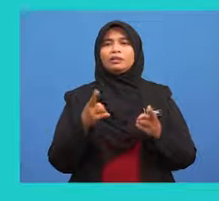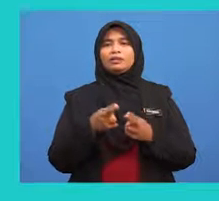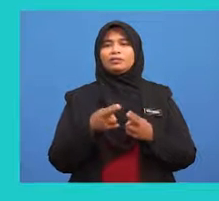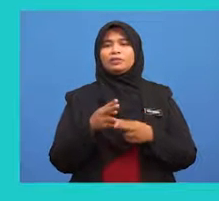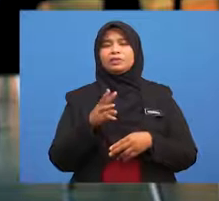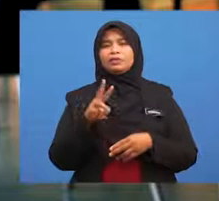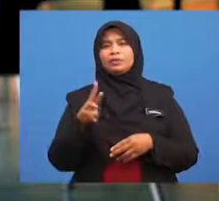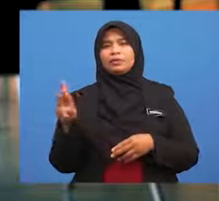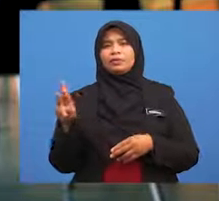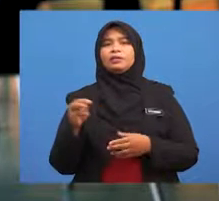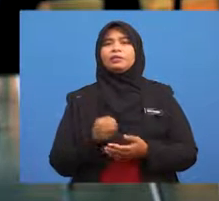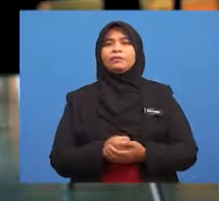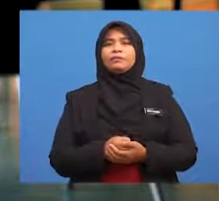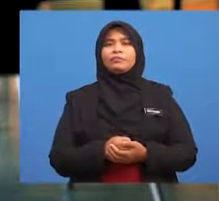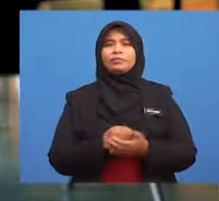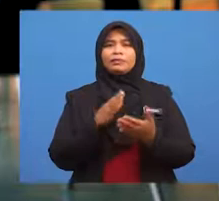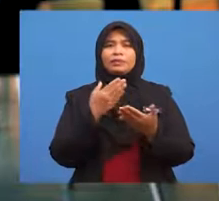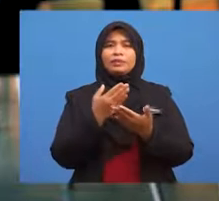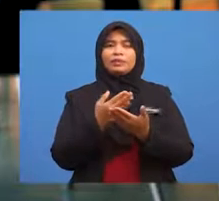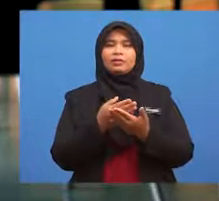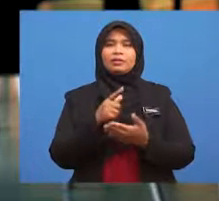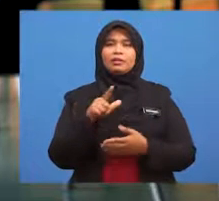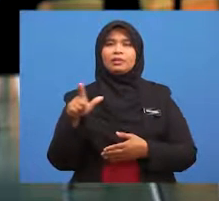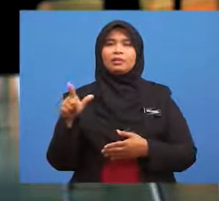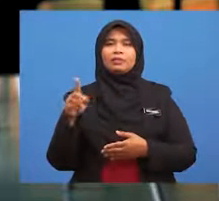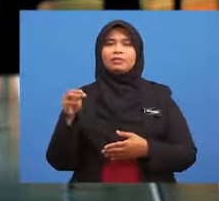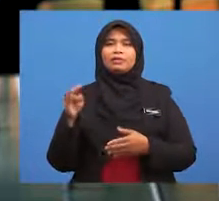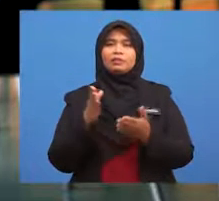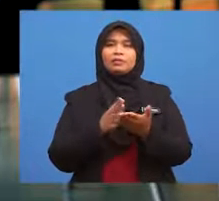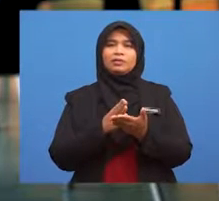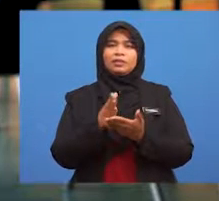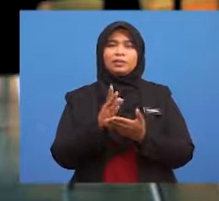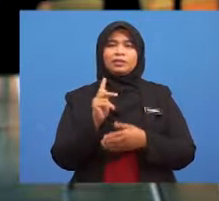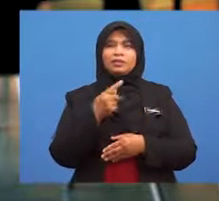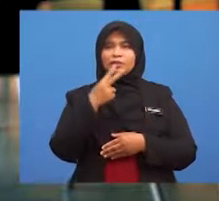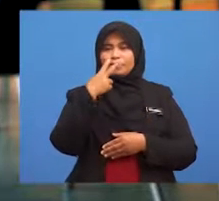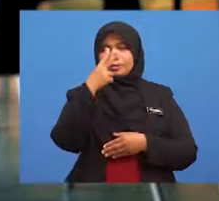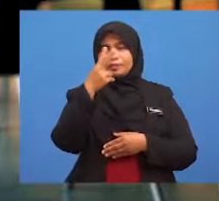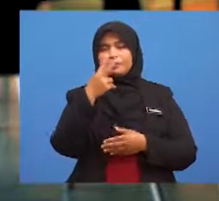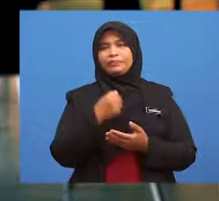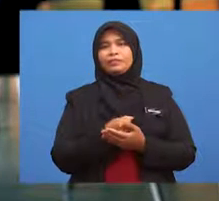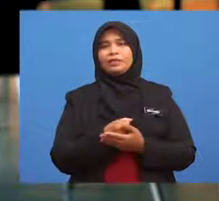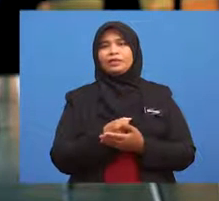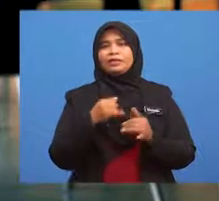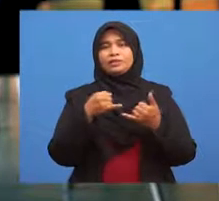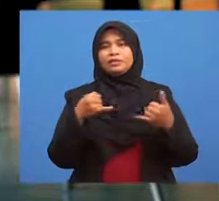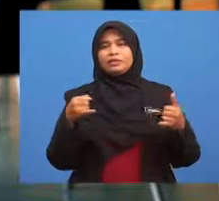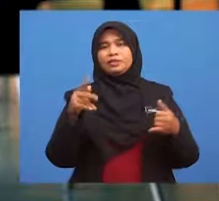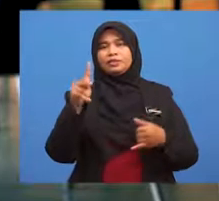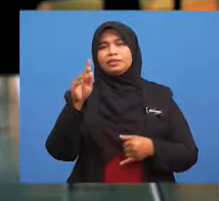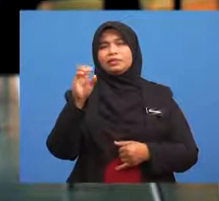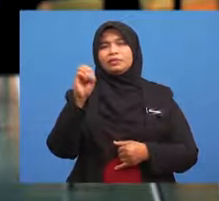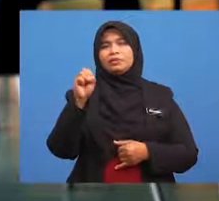usahawan. Baiklah murid-murid, seterusnya kita lihat pula jenis-jenis